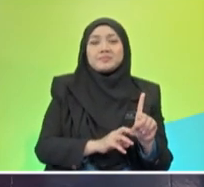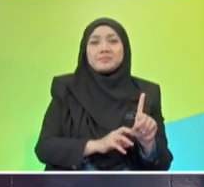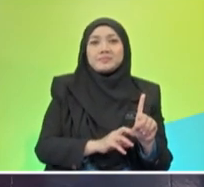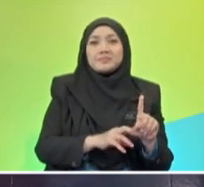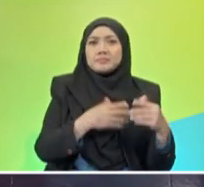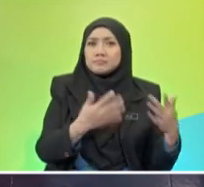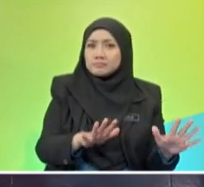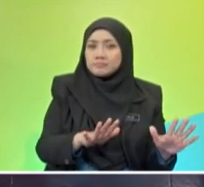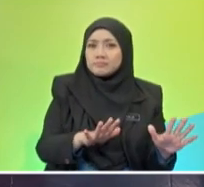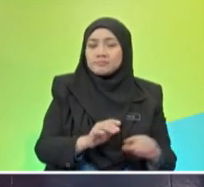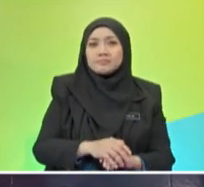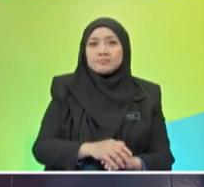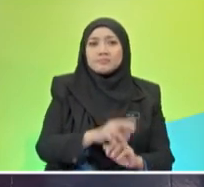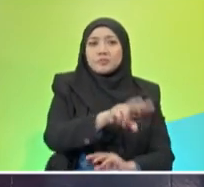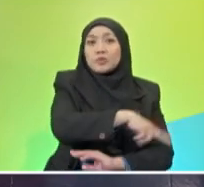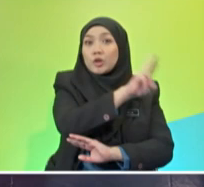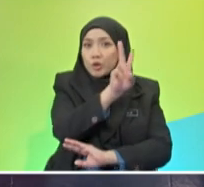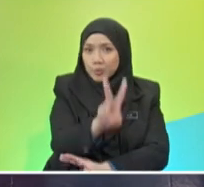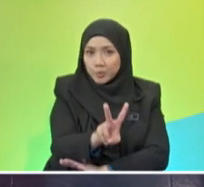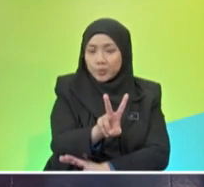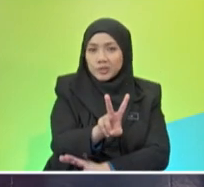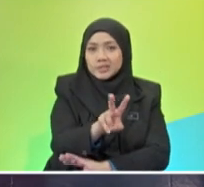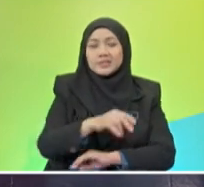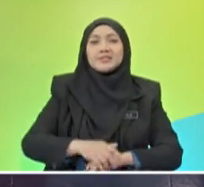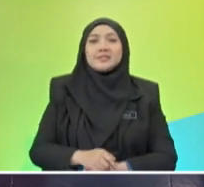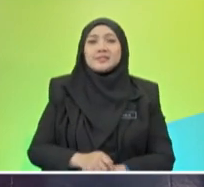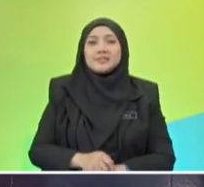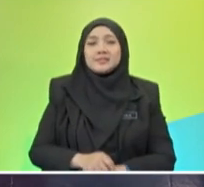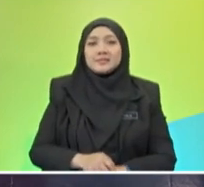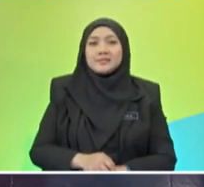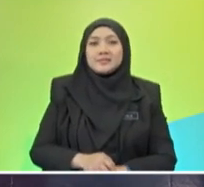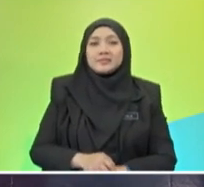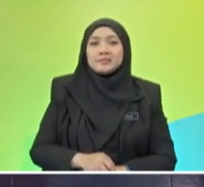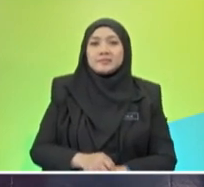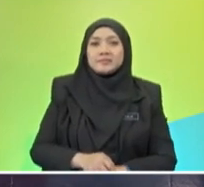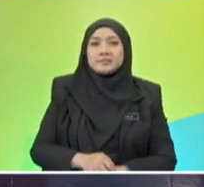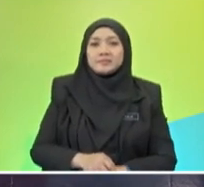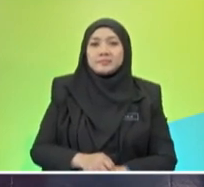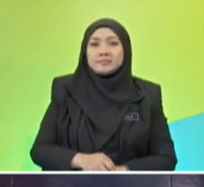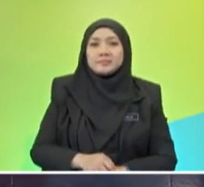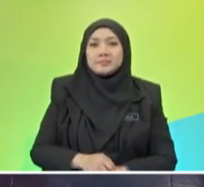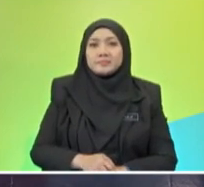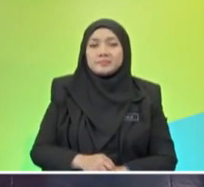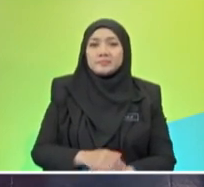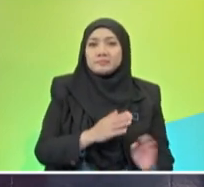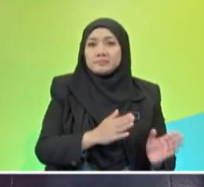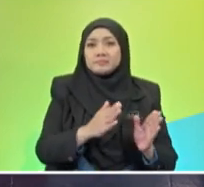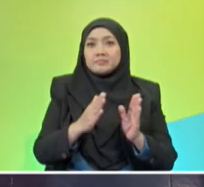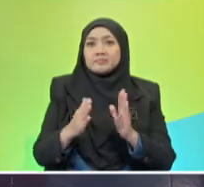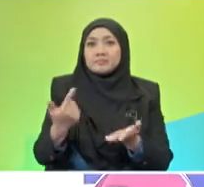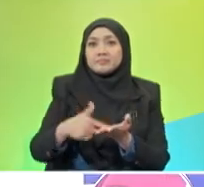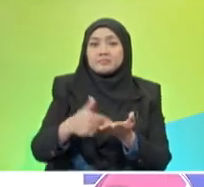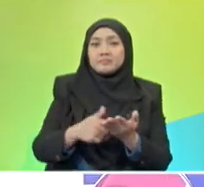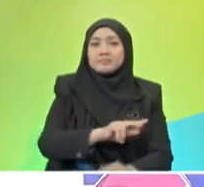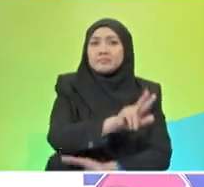Kemudian ialah dua, cikgu. Baik. Okey. Dua. Dua. Selepas tu apa? Selepas tu